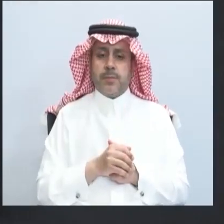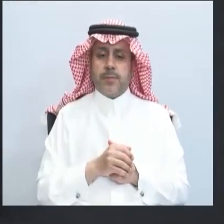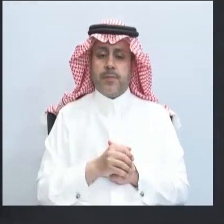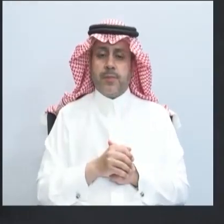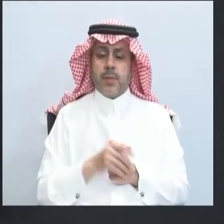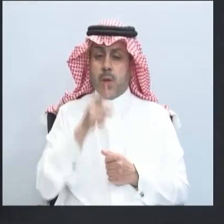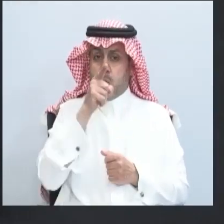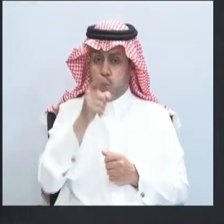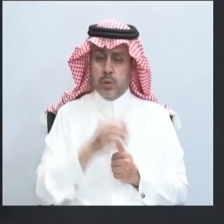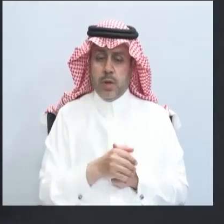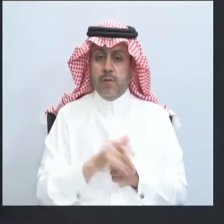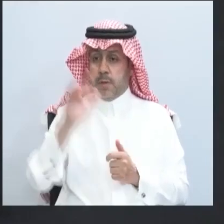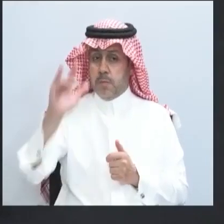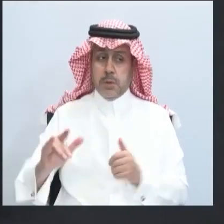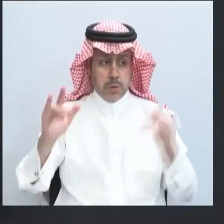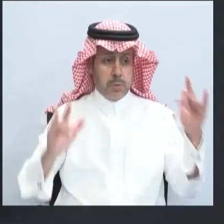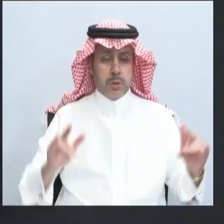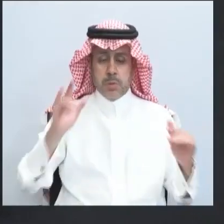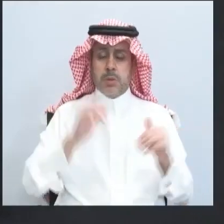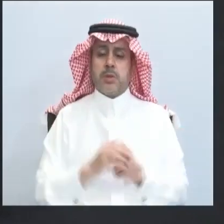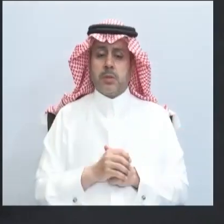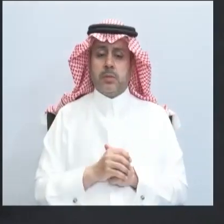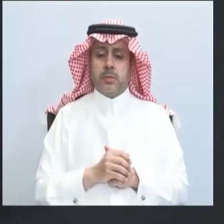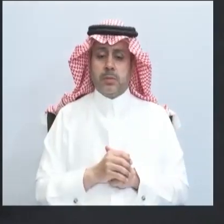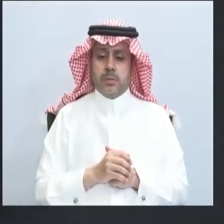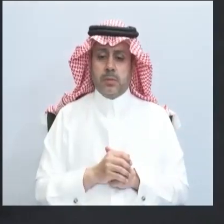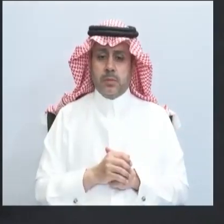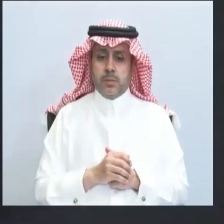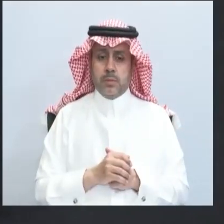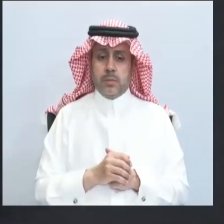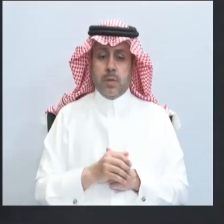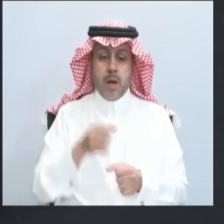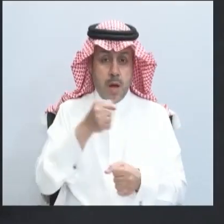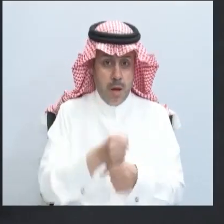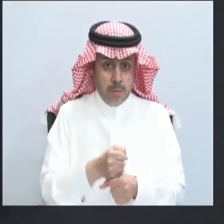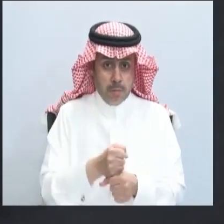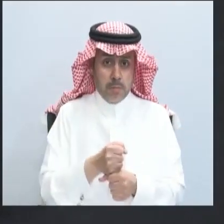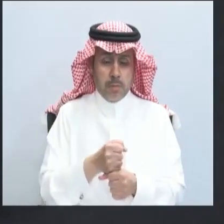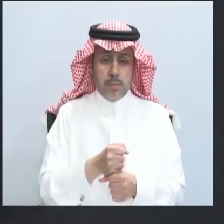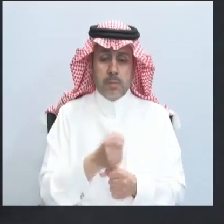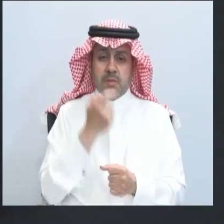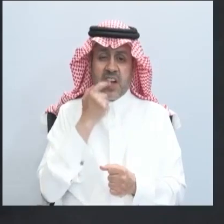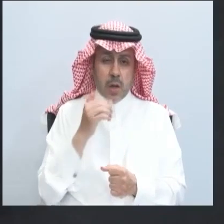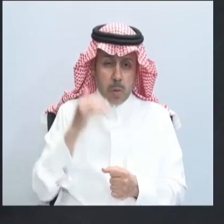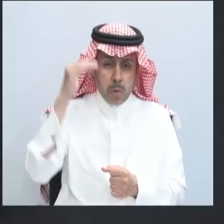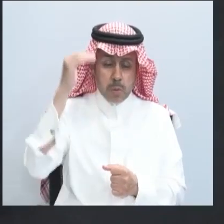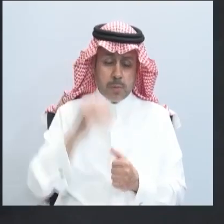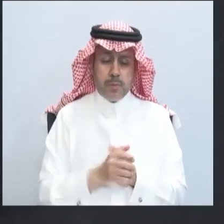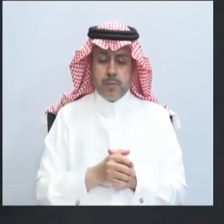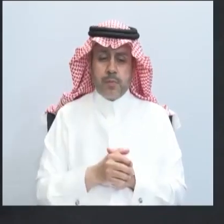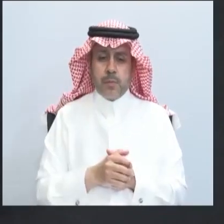كنت في مجلس او كنت كذلك في مجلس ثم قام ذلكم الرجل وقامت تلكم